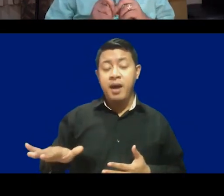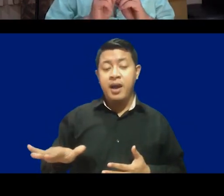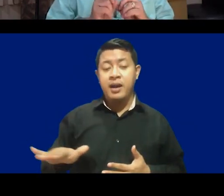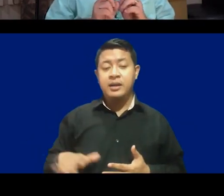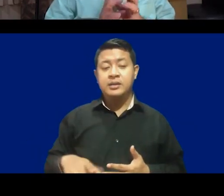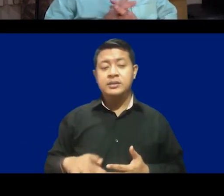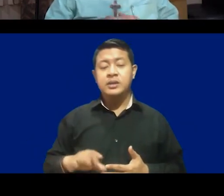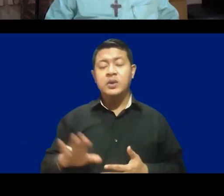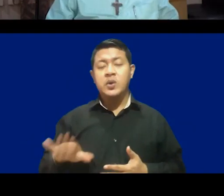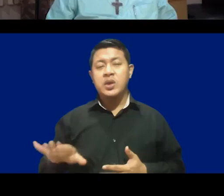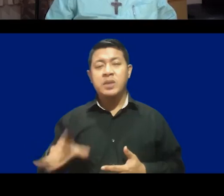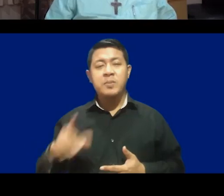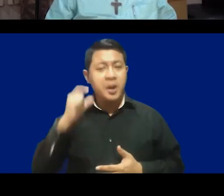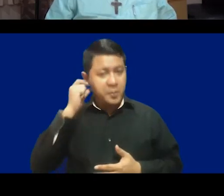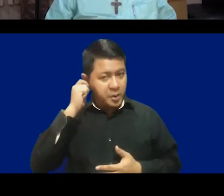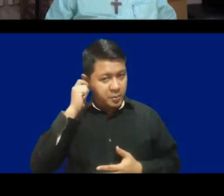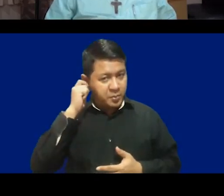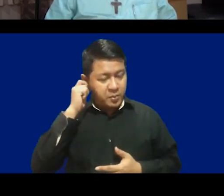Tetapi ada